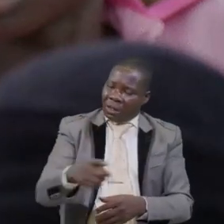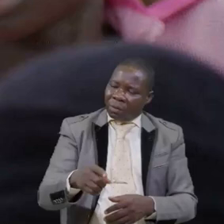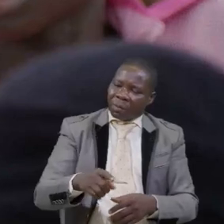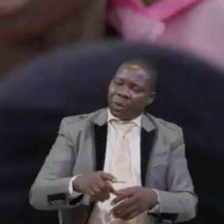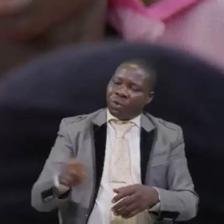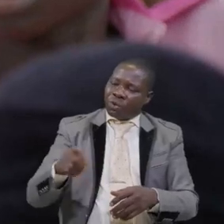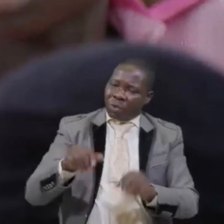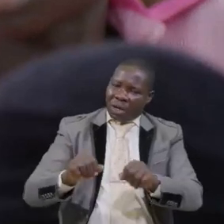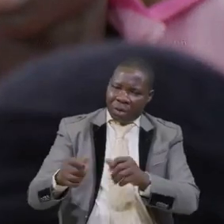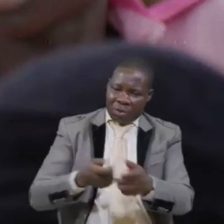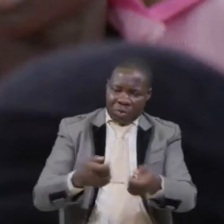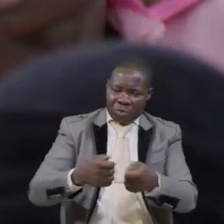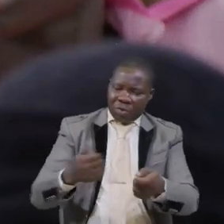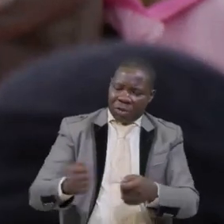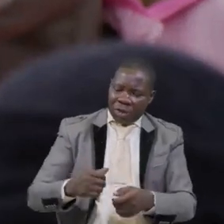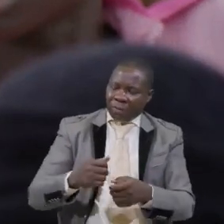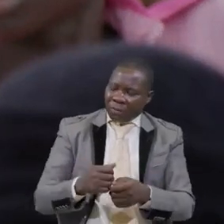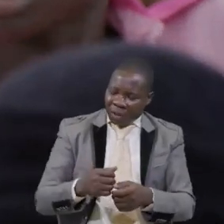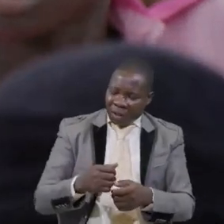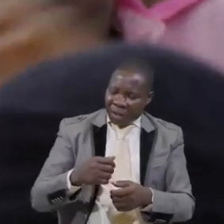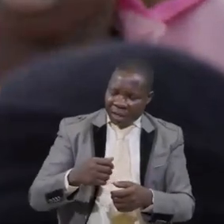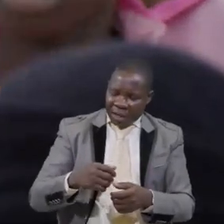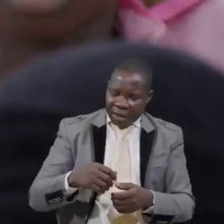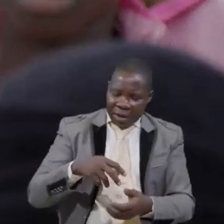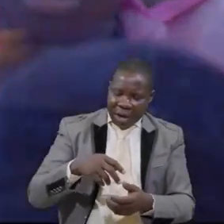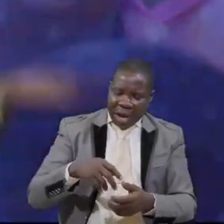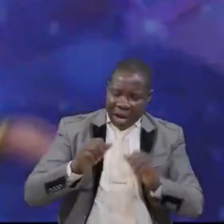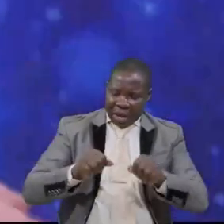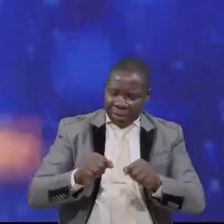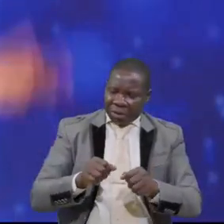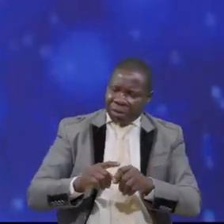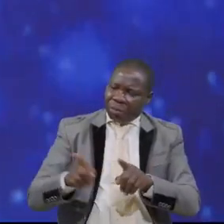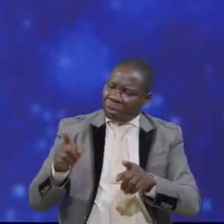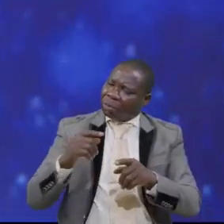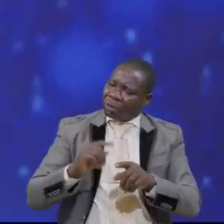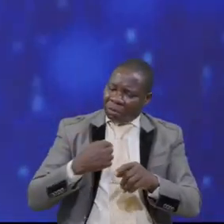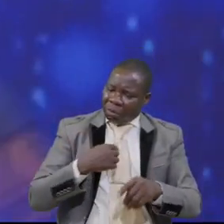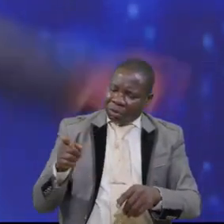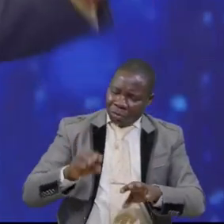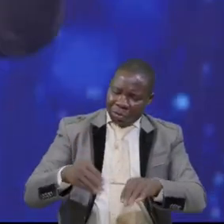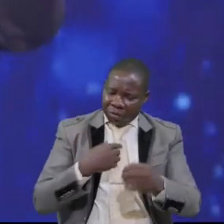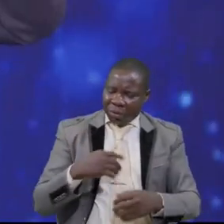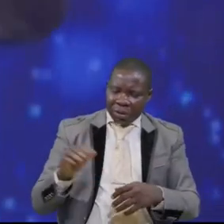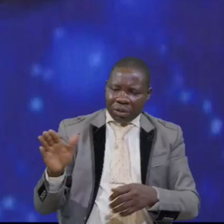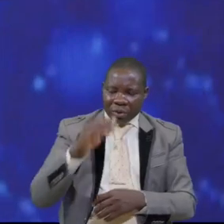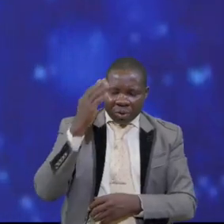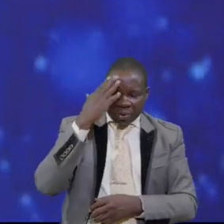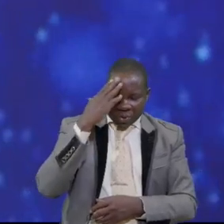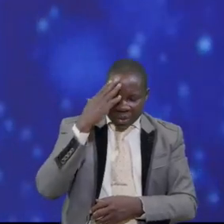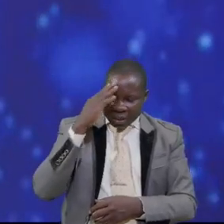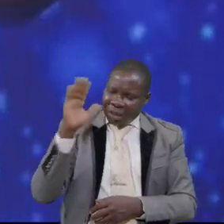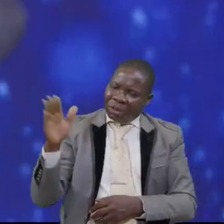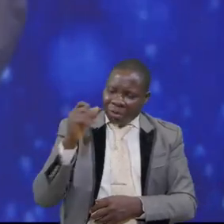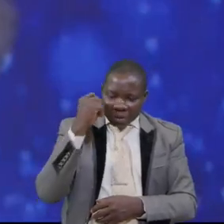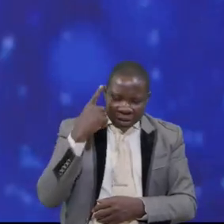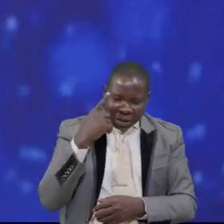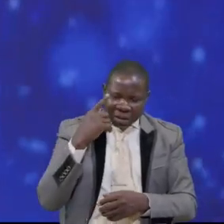donné l'influence, tu m'as donné l'intelligence, tu m'as donné la compréhension, tu m'as donné ta grâce, tu m'as donné tout ce qu'il me faut.